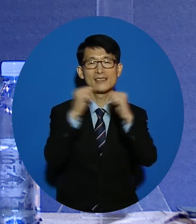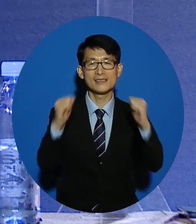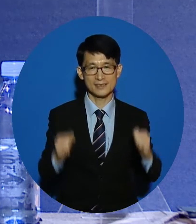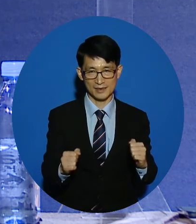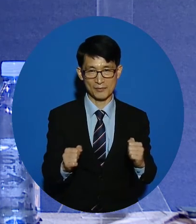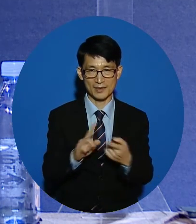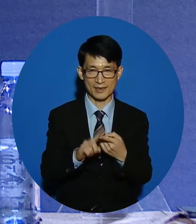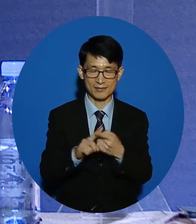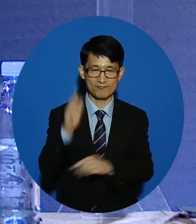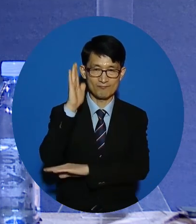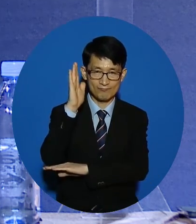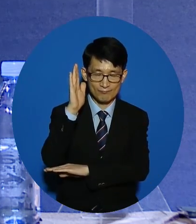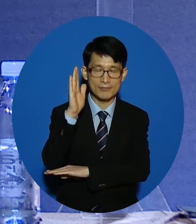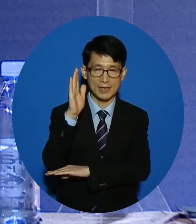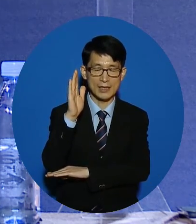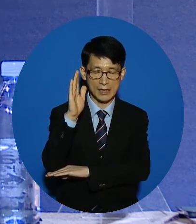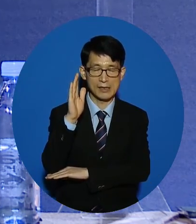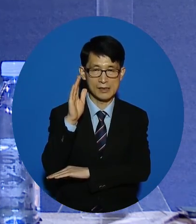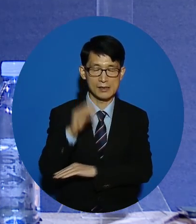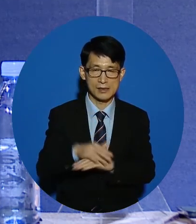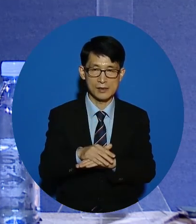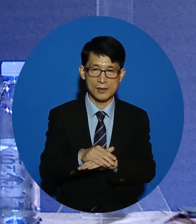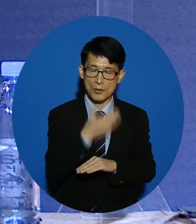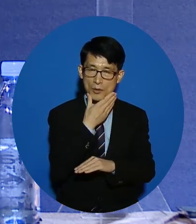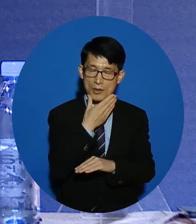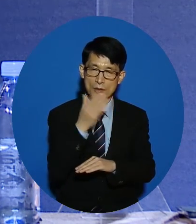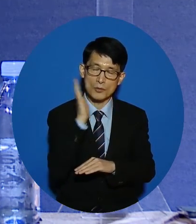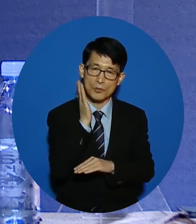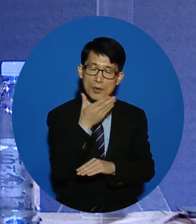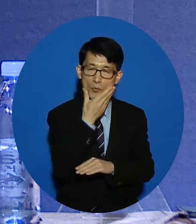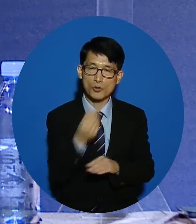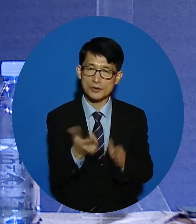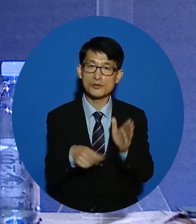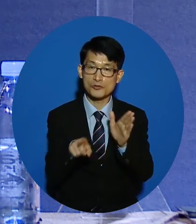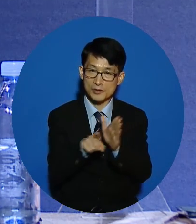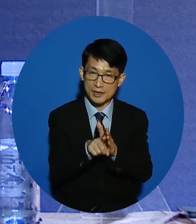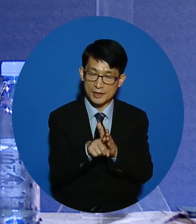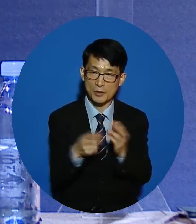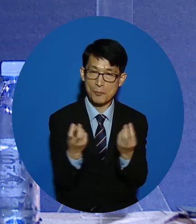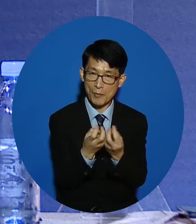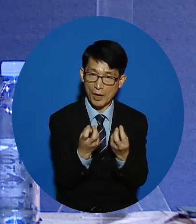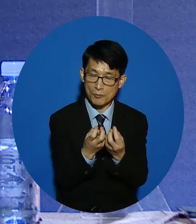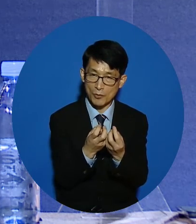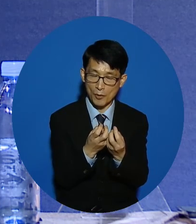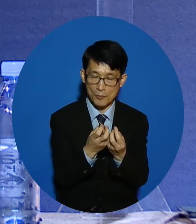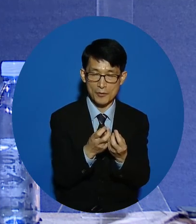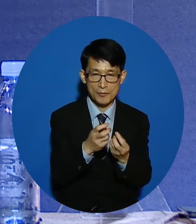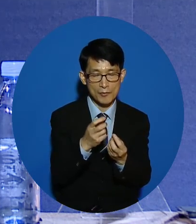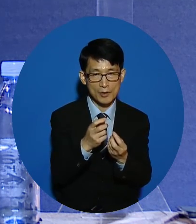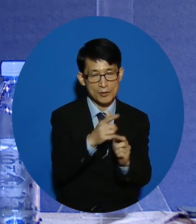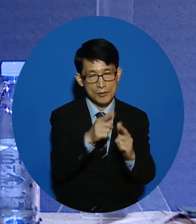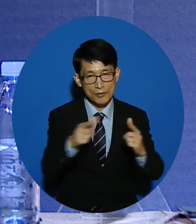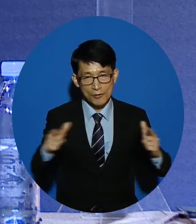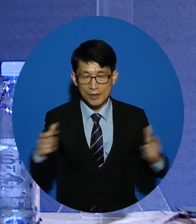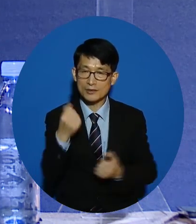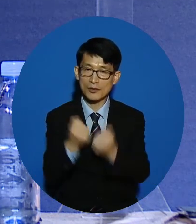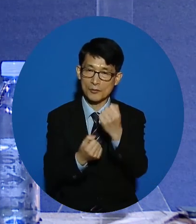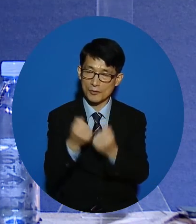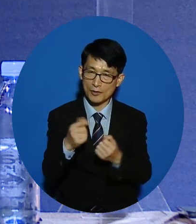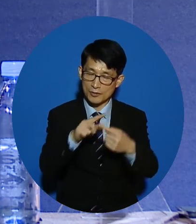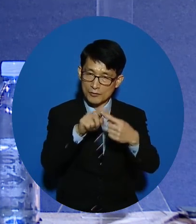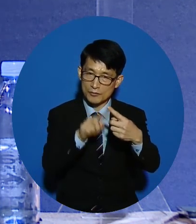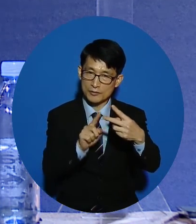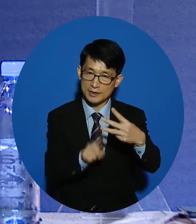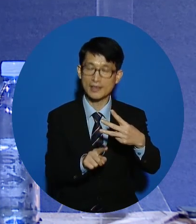강원도형 전달 체계, 복지 체계를 제안을 해주셨는데 엄성현 지회장님은 3가지를